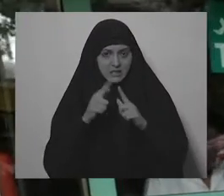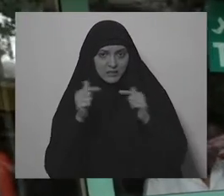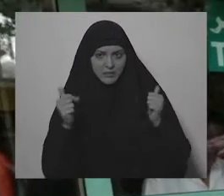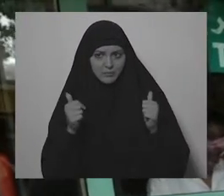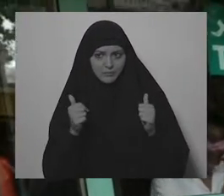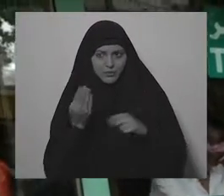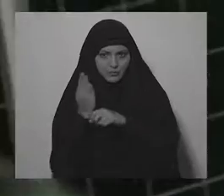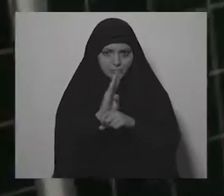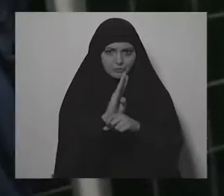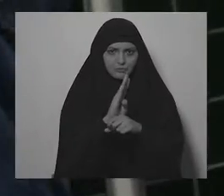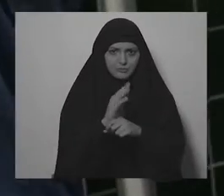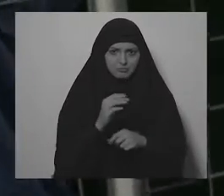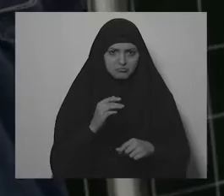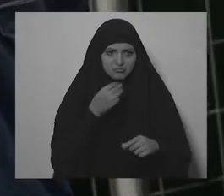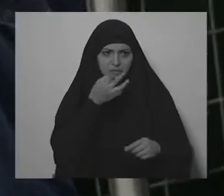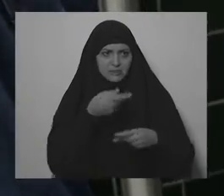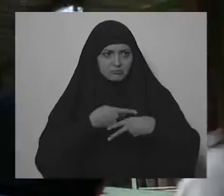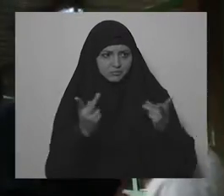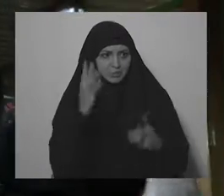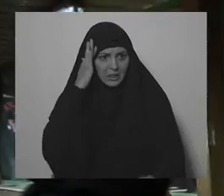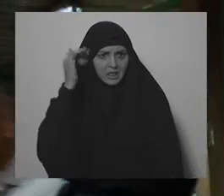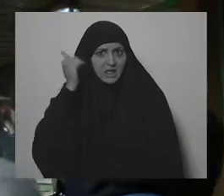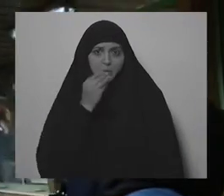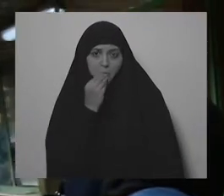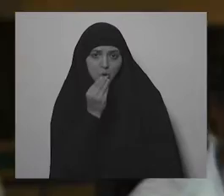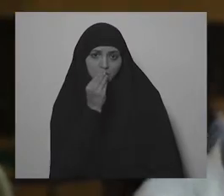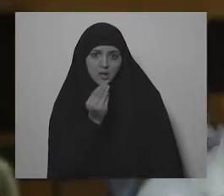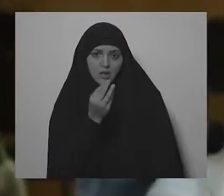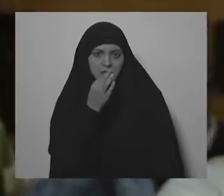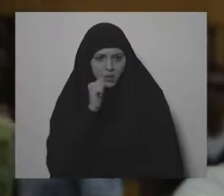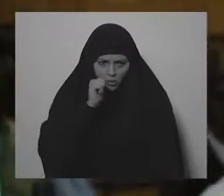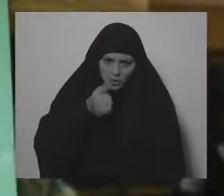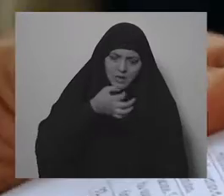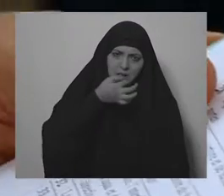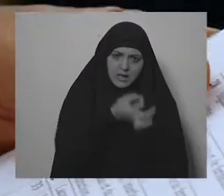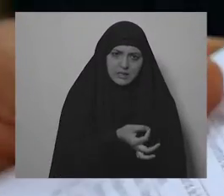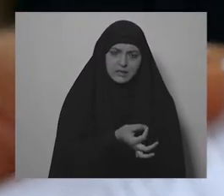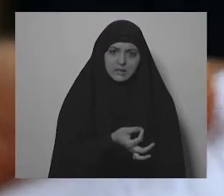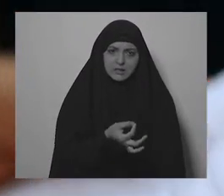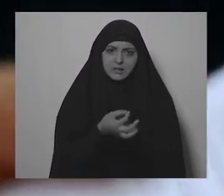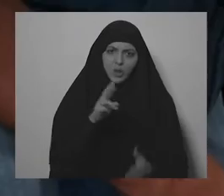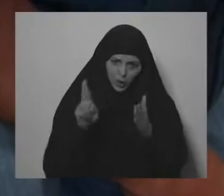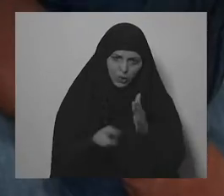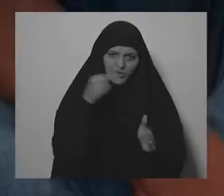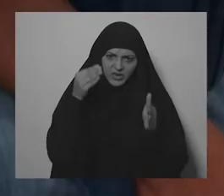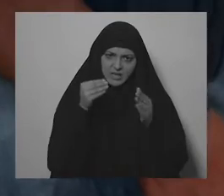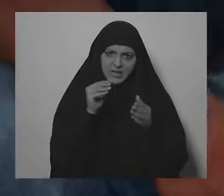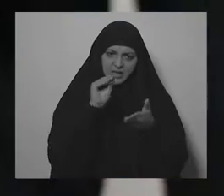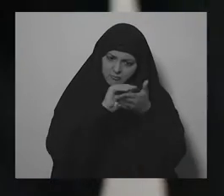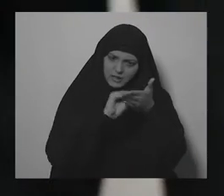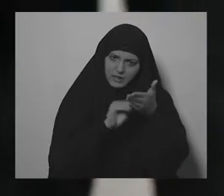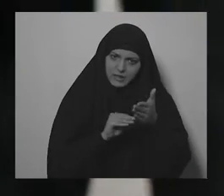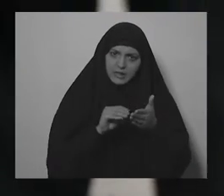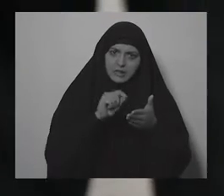حضروا نهار الاول وعجبتهم الفكره وعجبتهم الحكايه، من غدوه هما اقترحوا عليا قالوا لي عاود اكتب